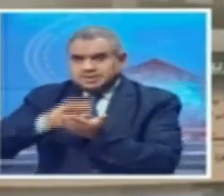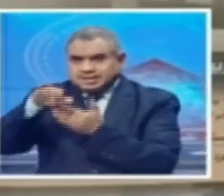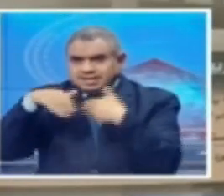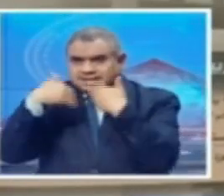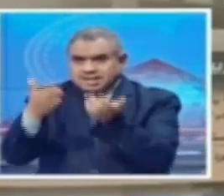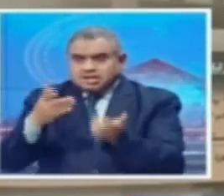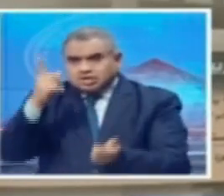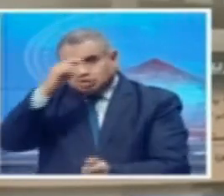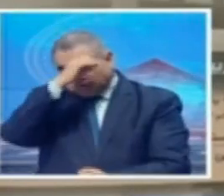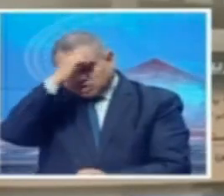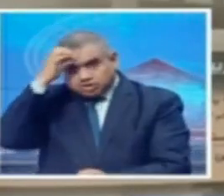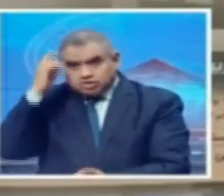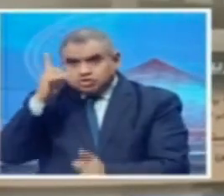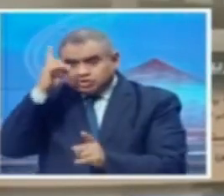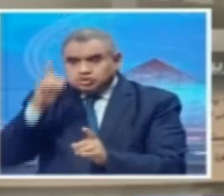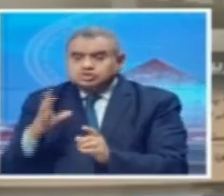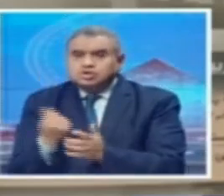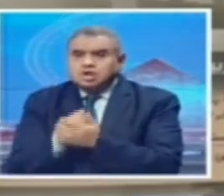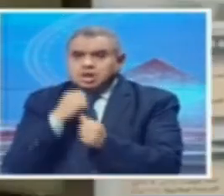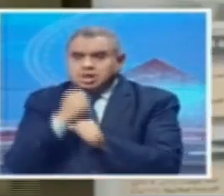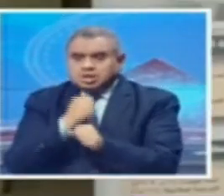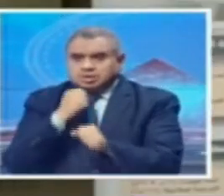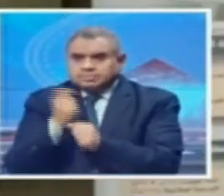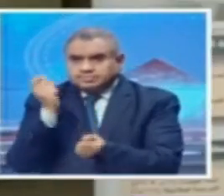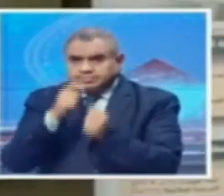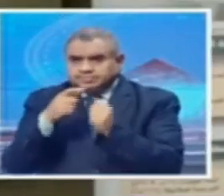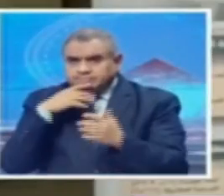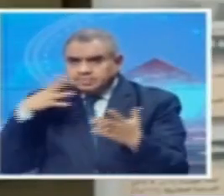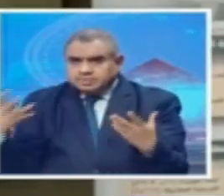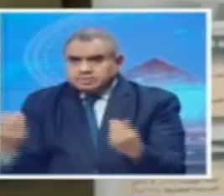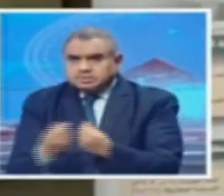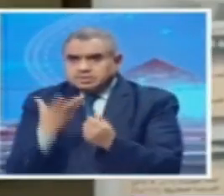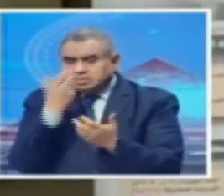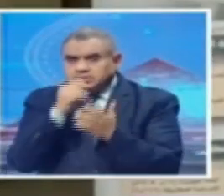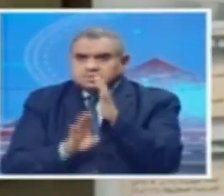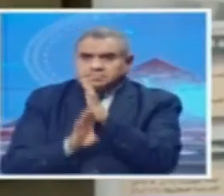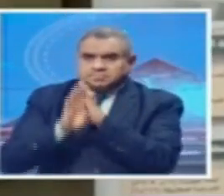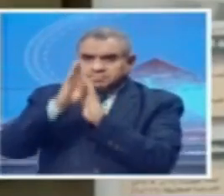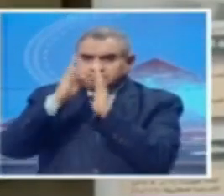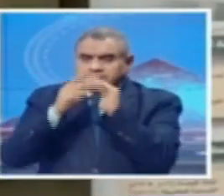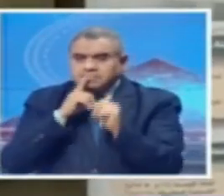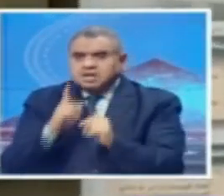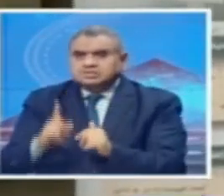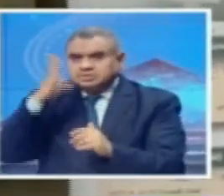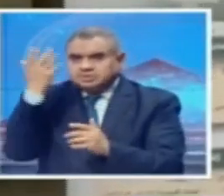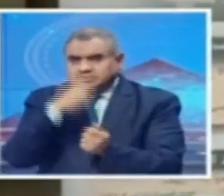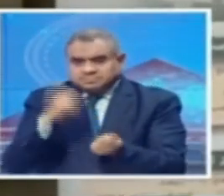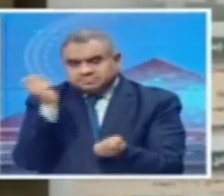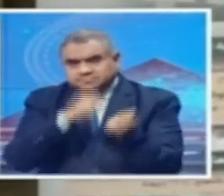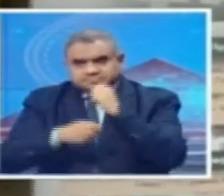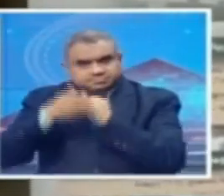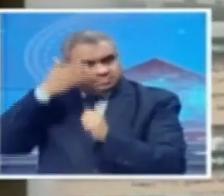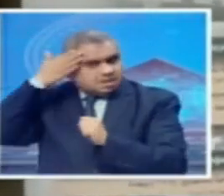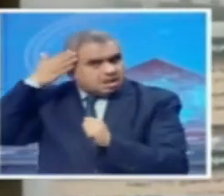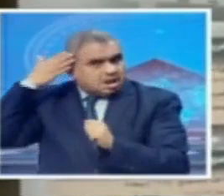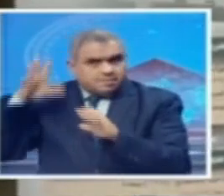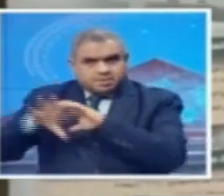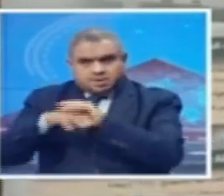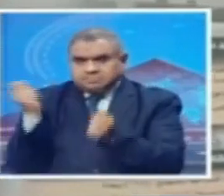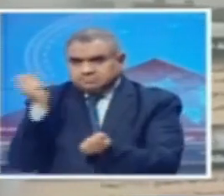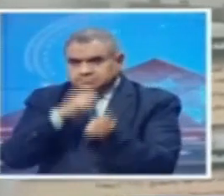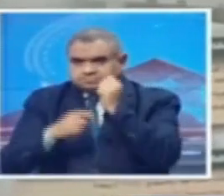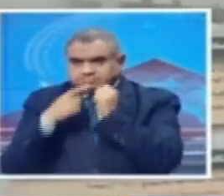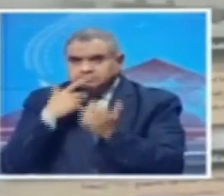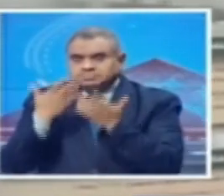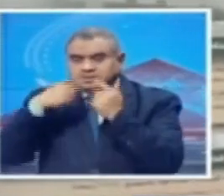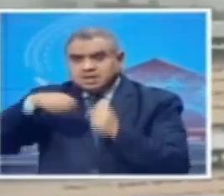وإن شاء الله نشاط منتجات بلاستيكية. معا دايما في حب مصر، وإن شاء الله هنبتكر وهننتج وهننجح، وإن شاء الله يا رئيس